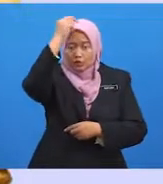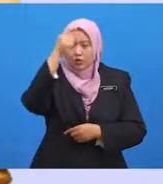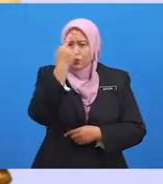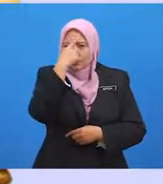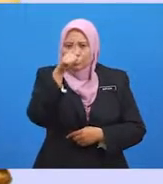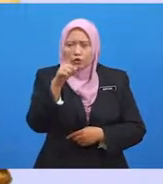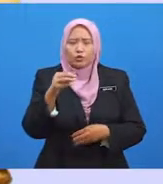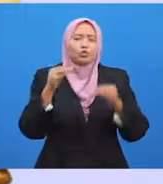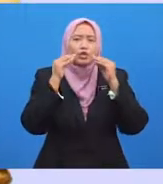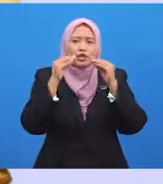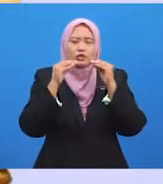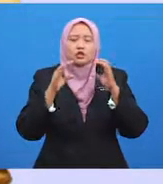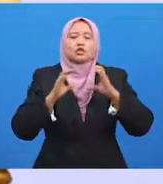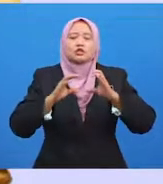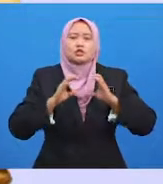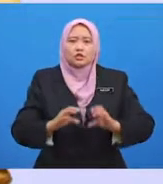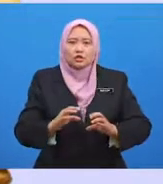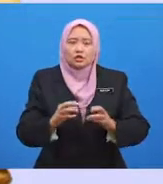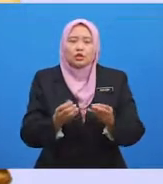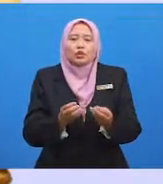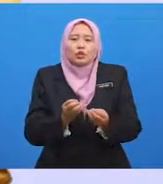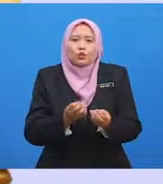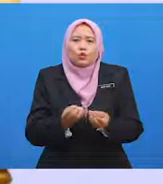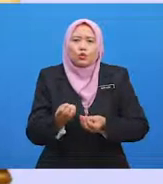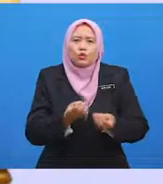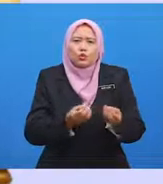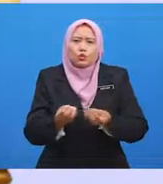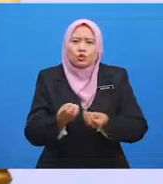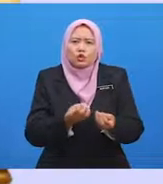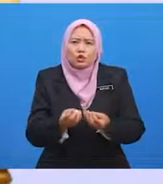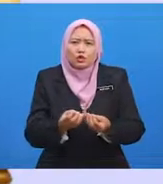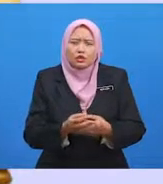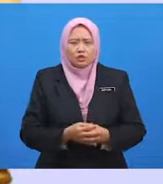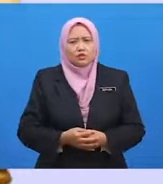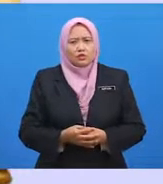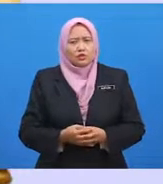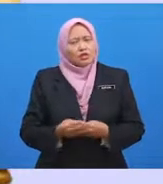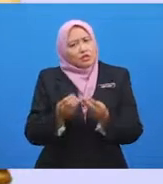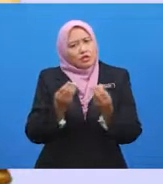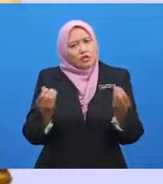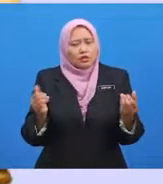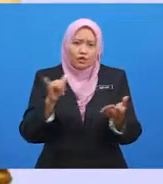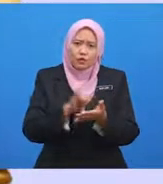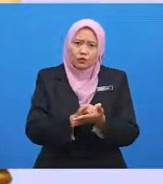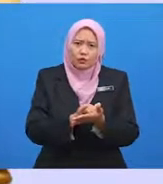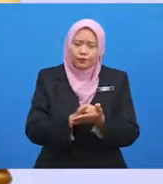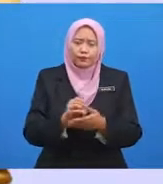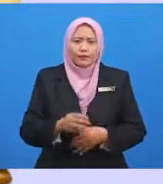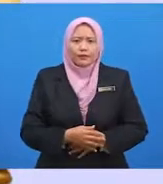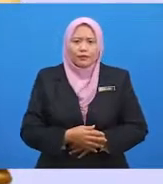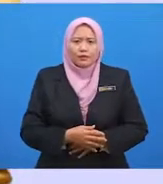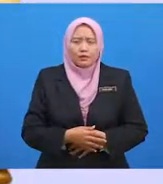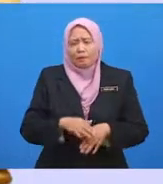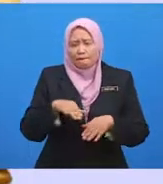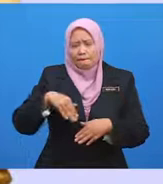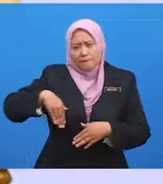pengelolaannya katanya wahai Rasulullah Saya telah mendapat sebidang tanah di khaibar belum